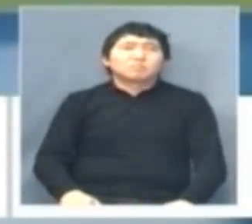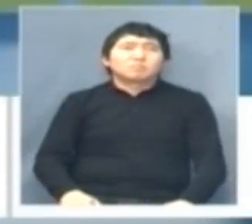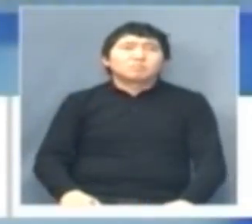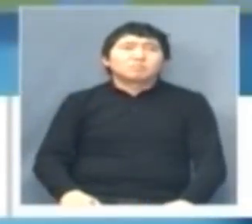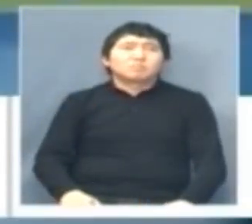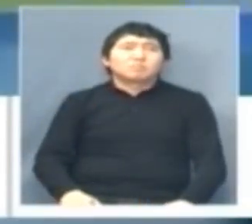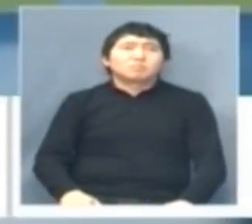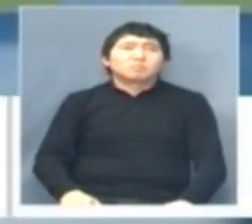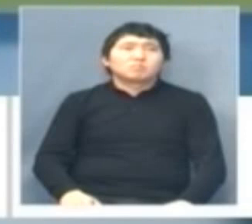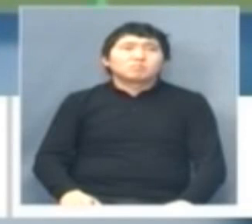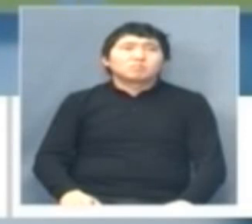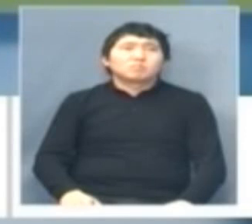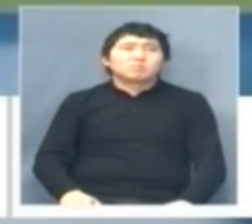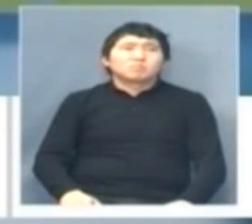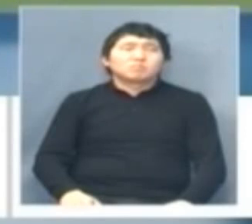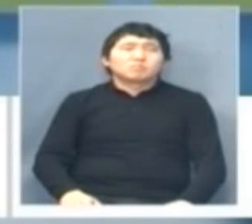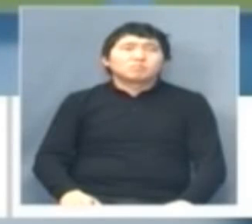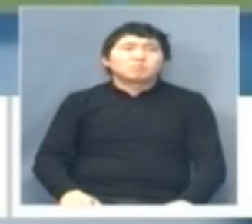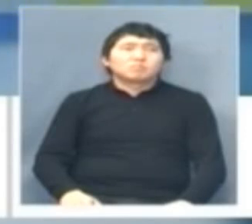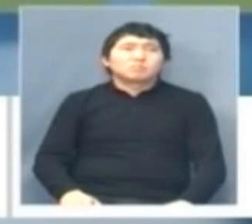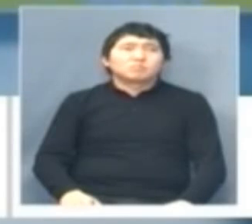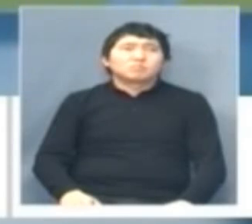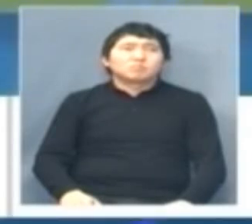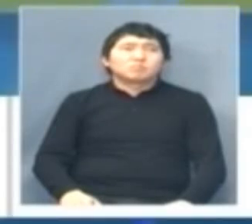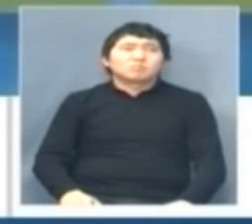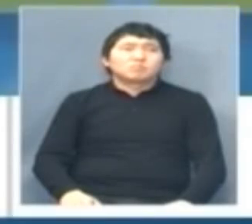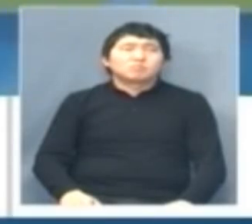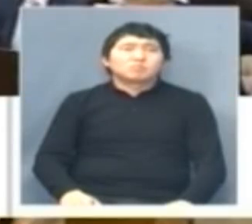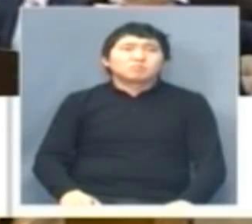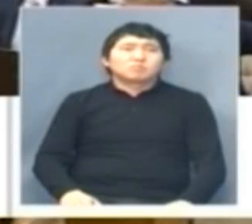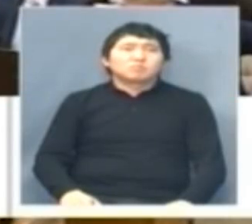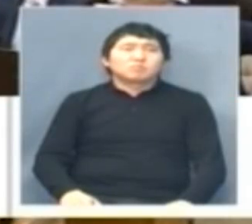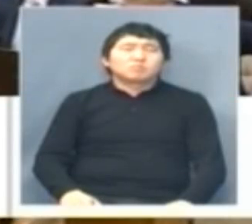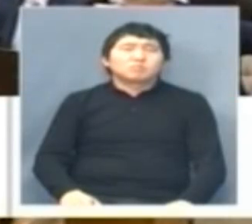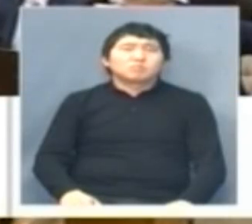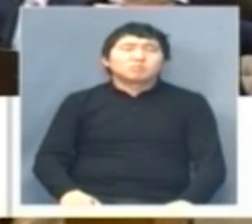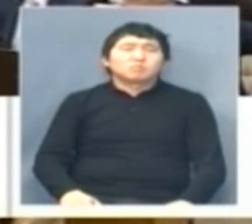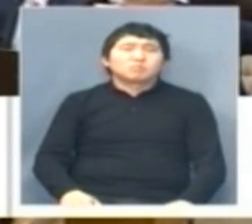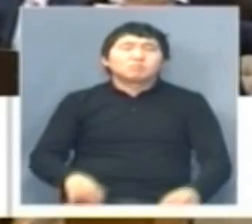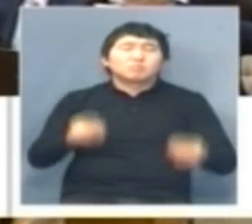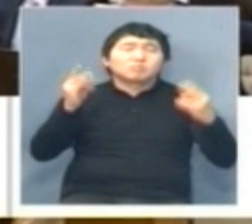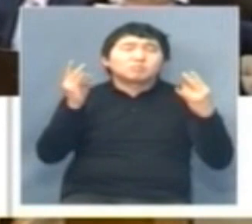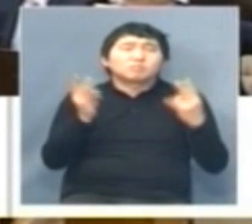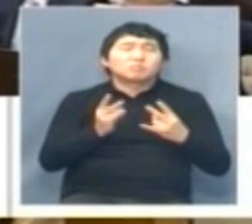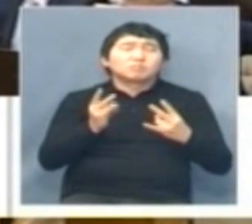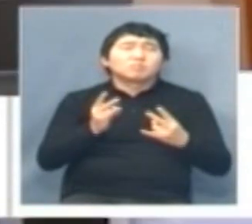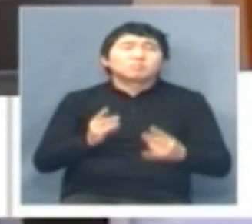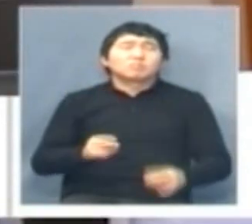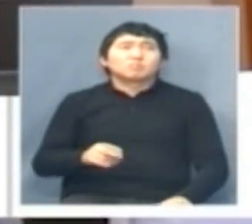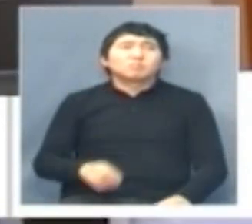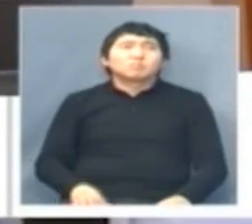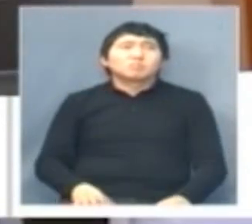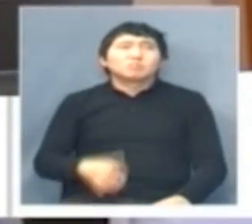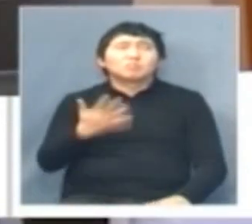не видят опасности, никогда не одевают поводок на них. Тем более намордник. Кроме этого, необходимо тщательно разграничить, какие именно